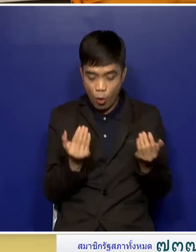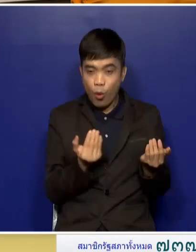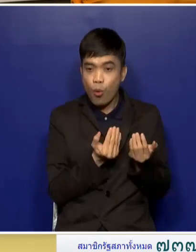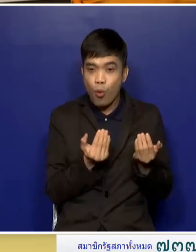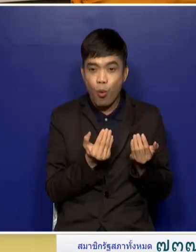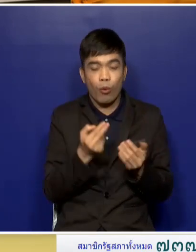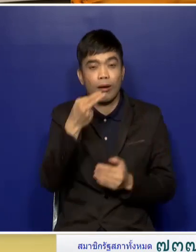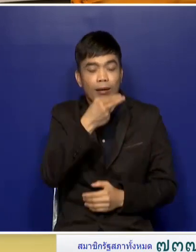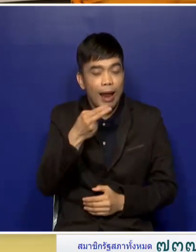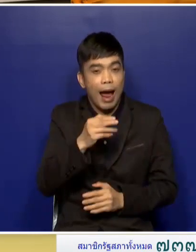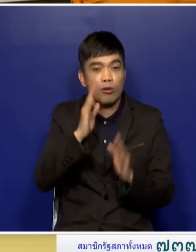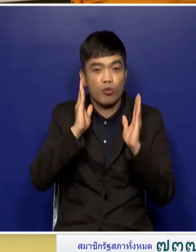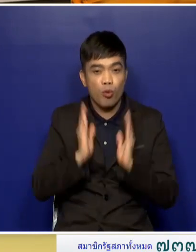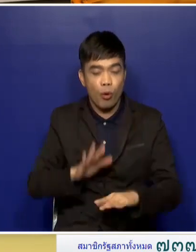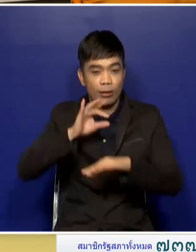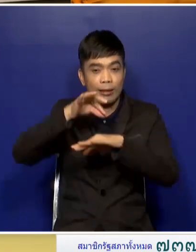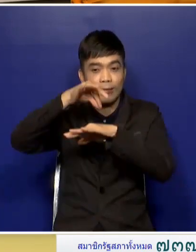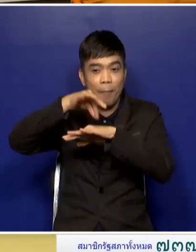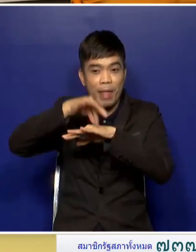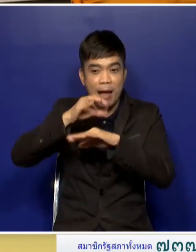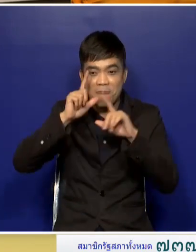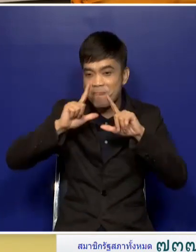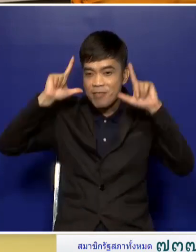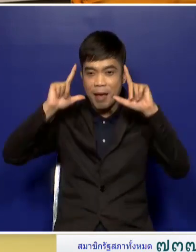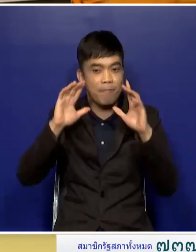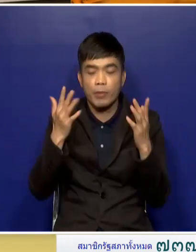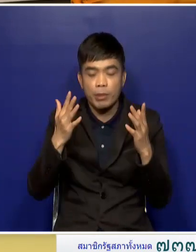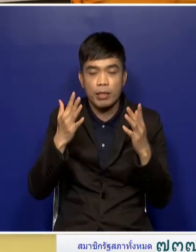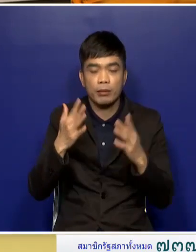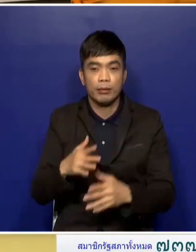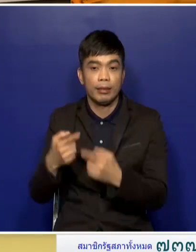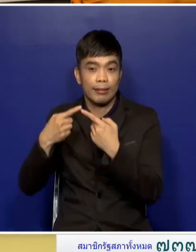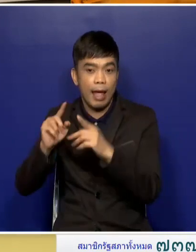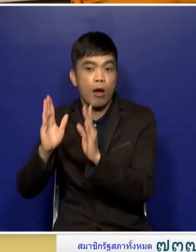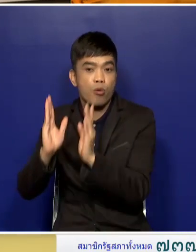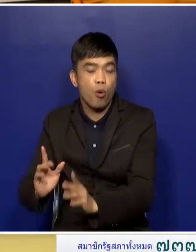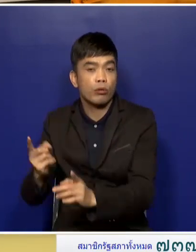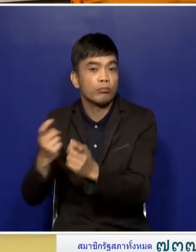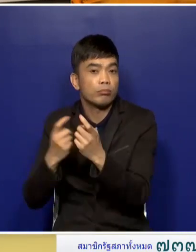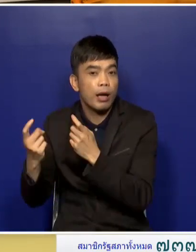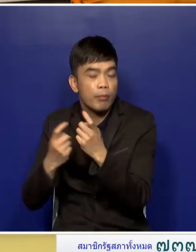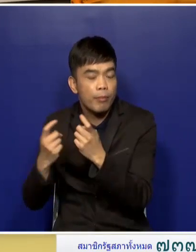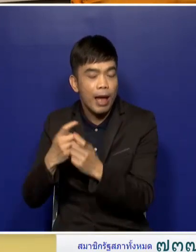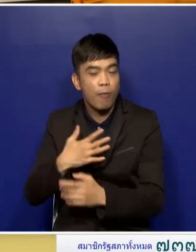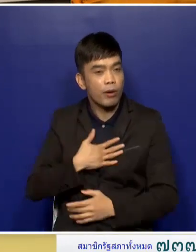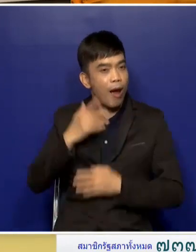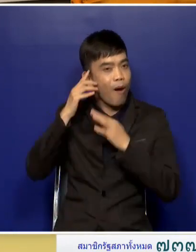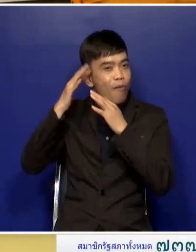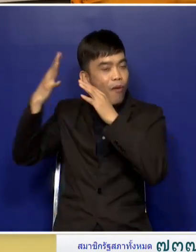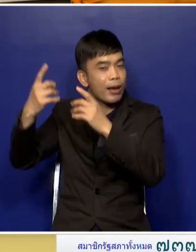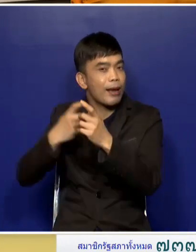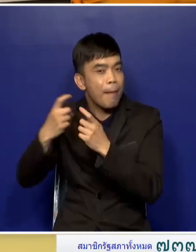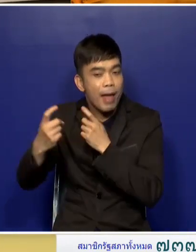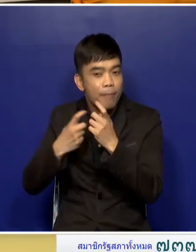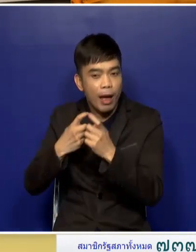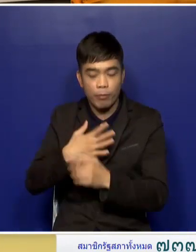ผลงานอะไรในพื้นที่แต่เมื่อประชาชได้สอบถามผมครัว่ามีความฝันอะไรเมื่ประชาชน